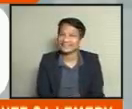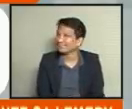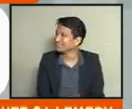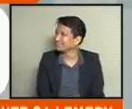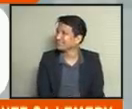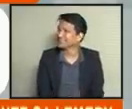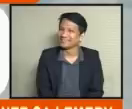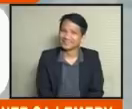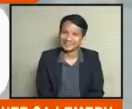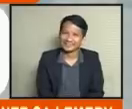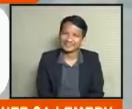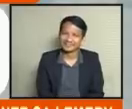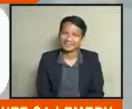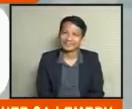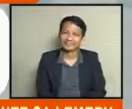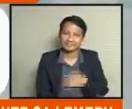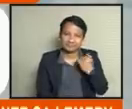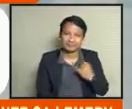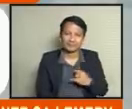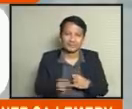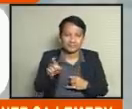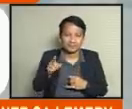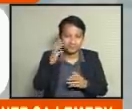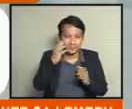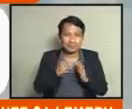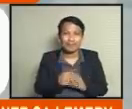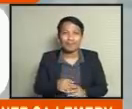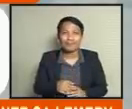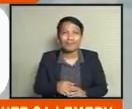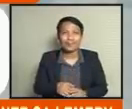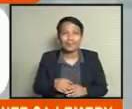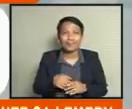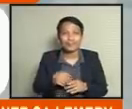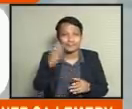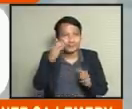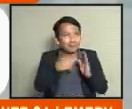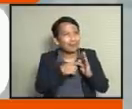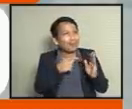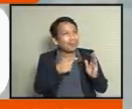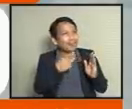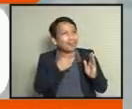Sir? Po? Bakit nakalawit ang dila nyo doon sa picture?